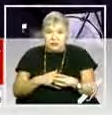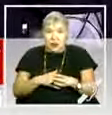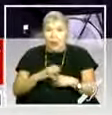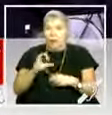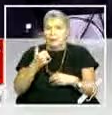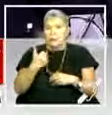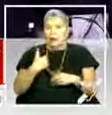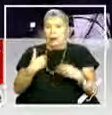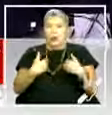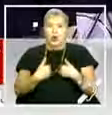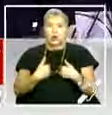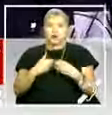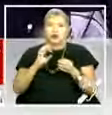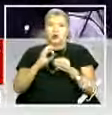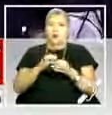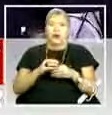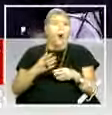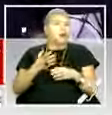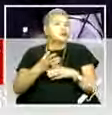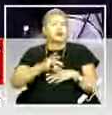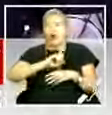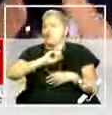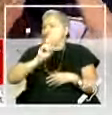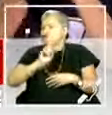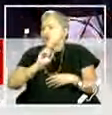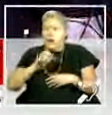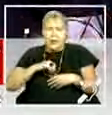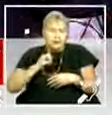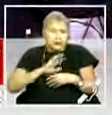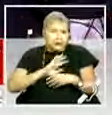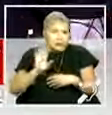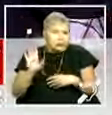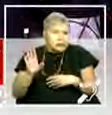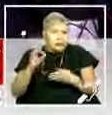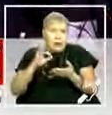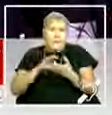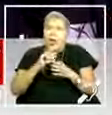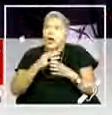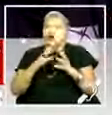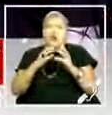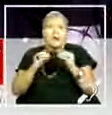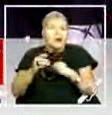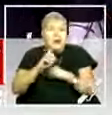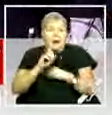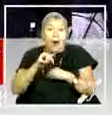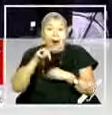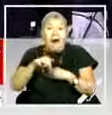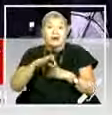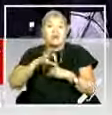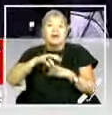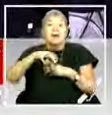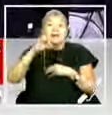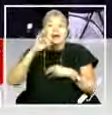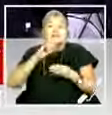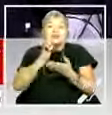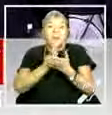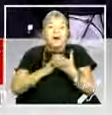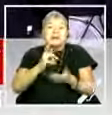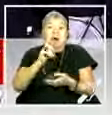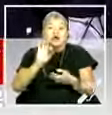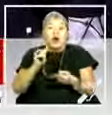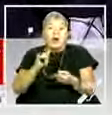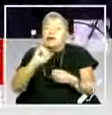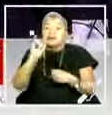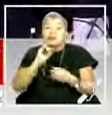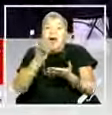mari reprezentanții statului, au ieșit și au spus, nu se poate, domnule, că noi suntem cu ochii pe frontieră și acum găsești bucăți de drone. Cine